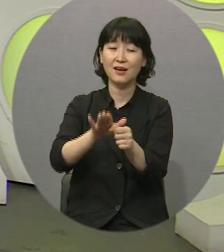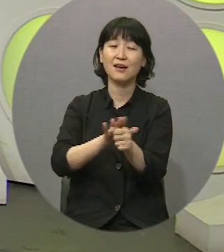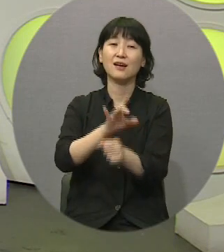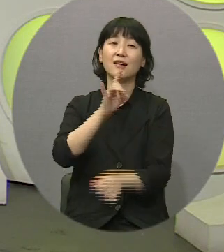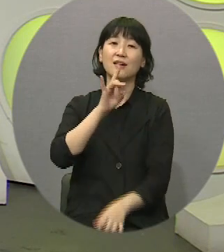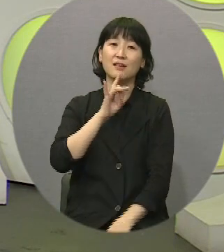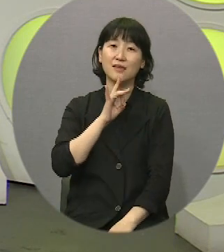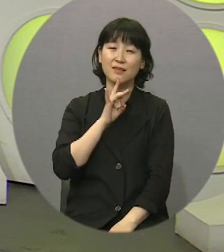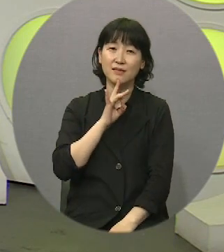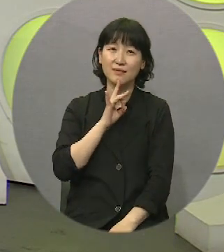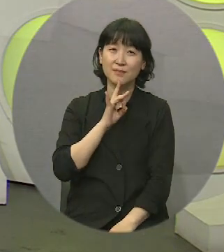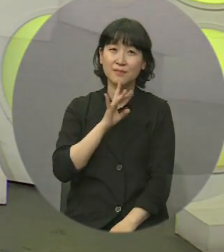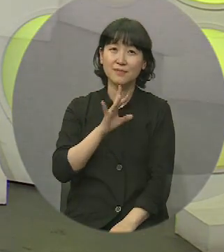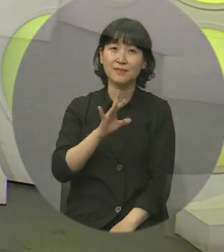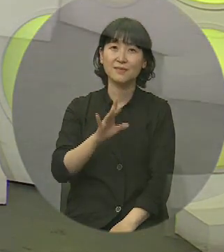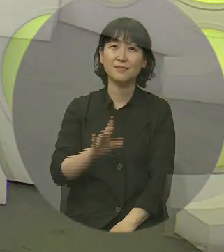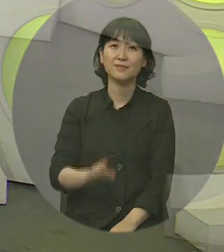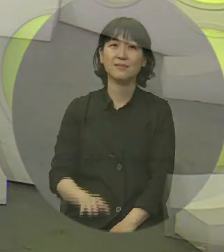사랑뿐입니다.